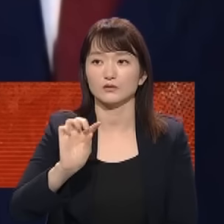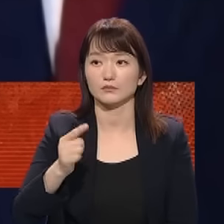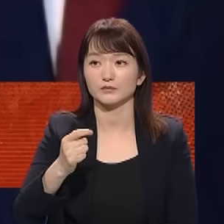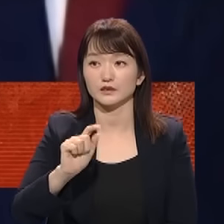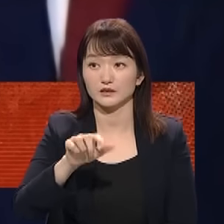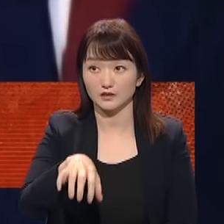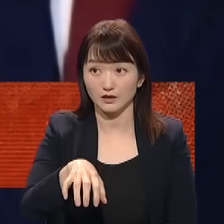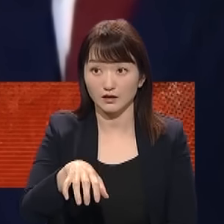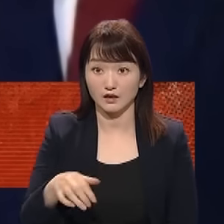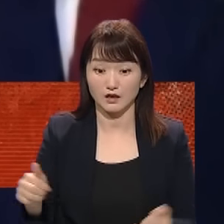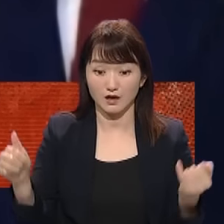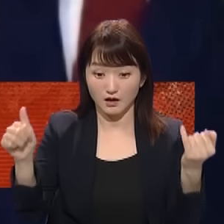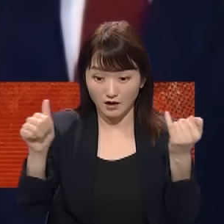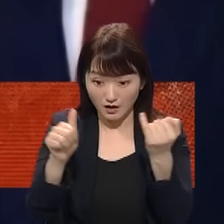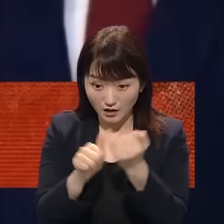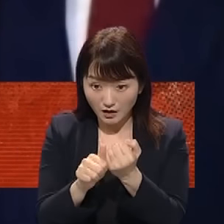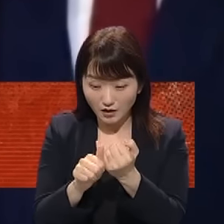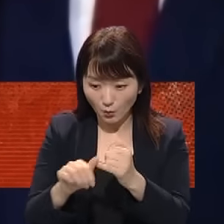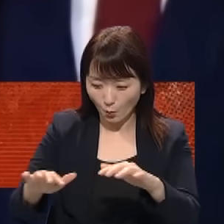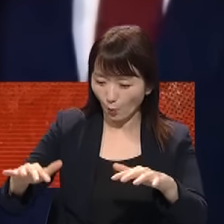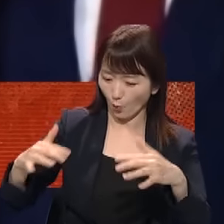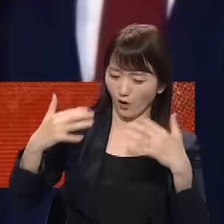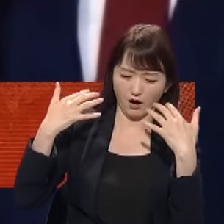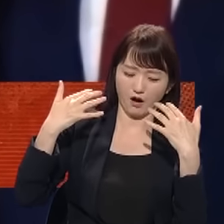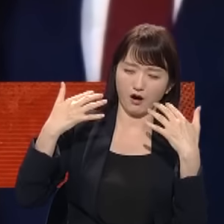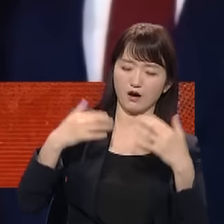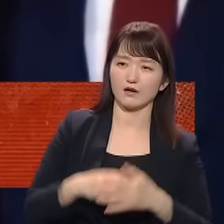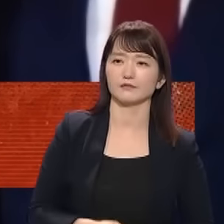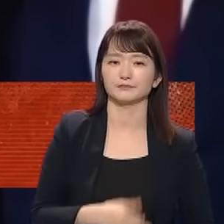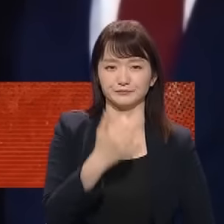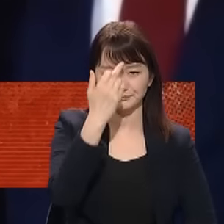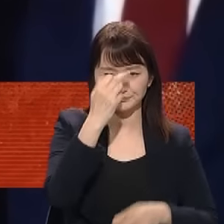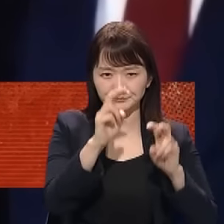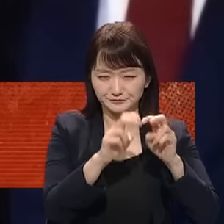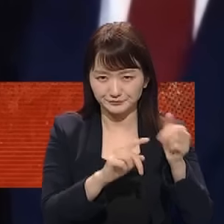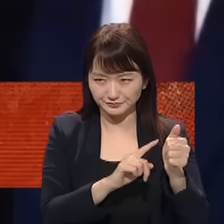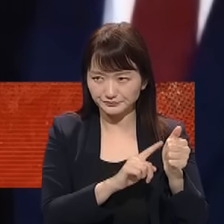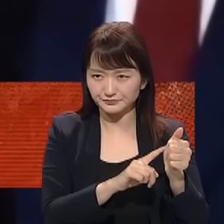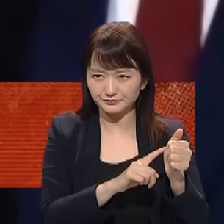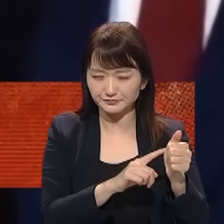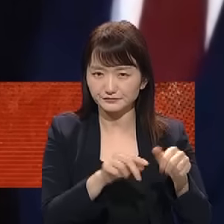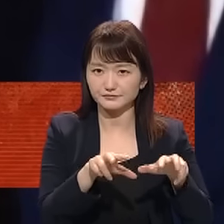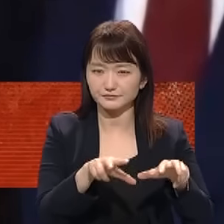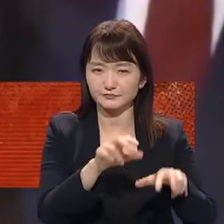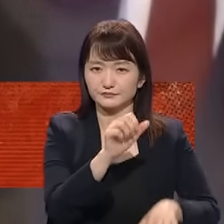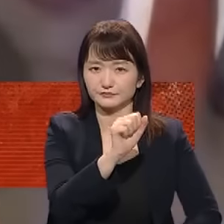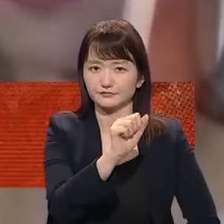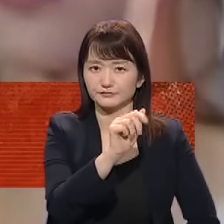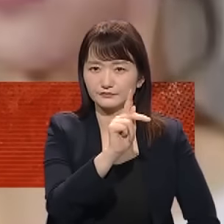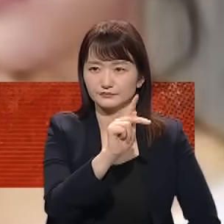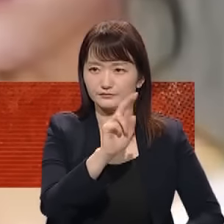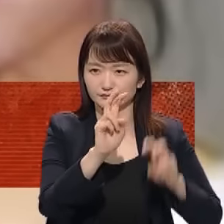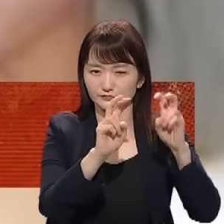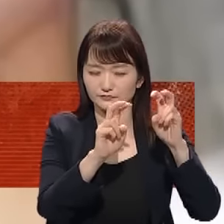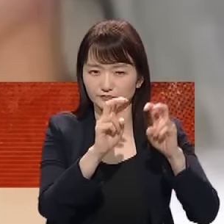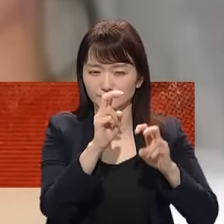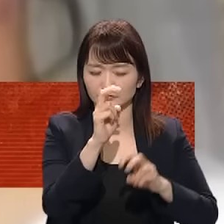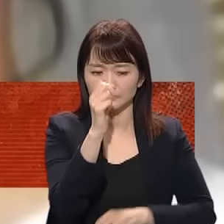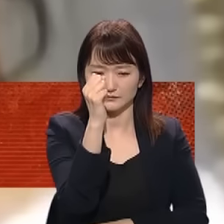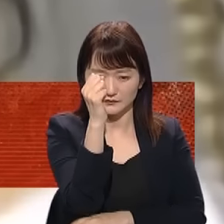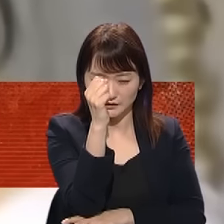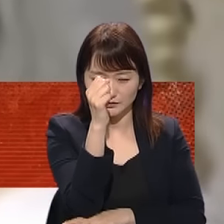굉장히 많은 사람들이 주목을 갖다가 끌었죠. 아시다시피 최태원 회장 같은 경우는 현재 SK그룹의 뼈대를 세운 그